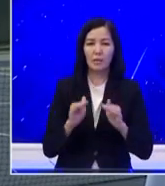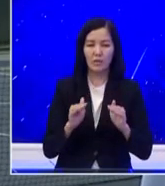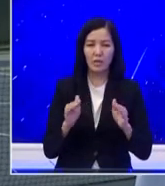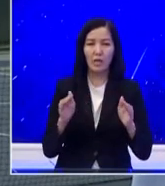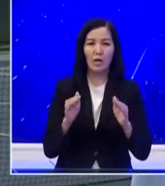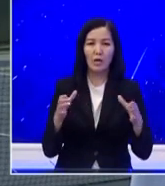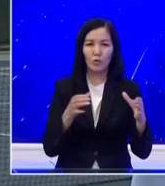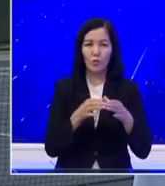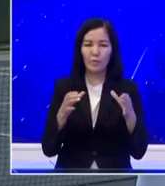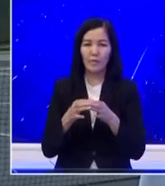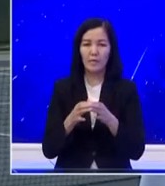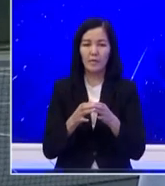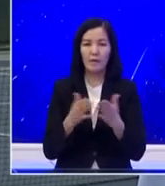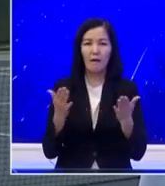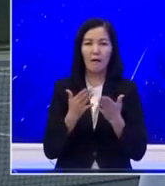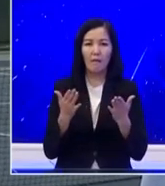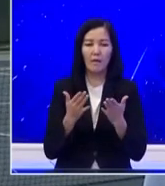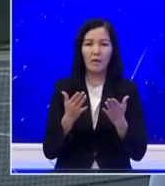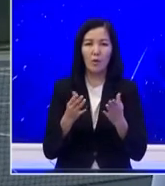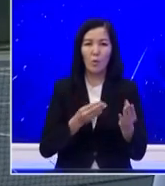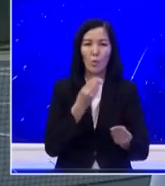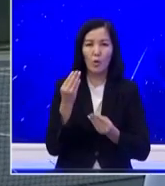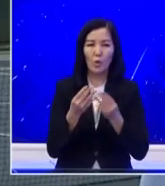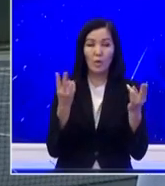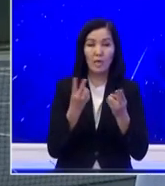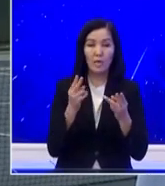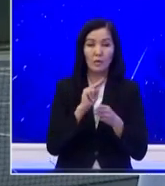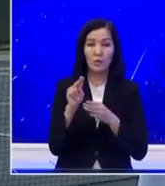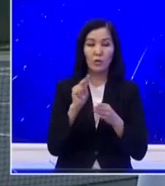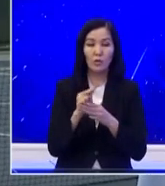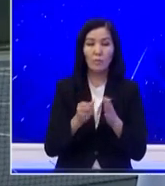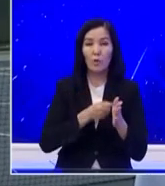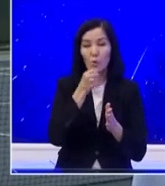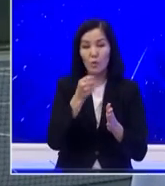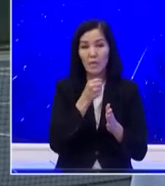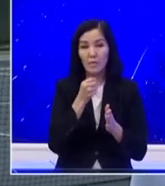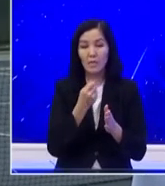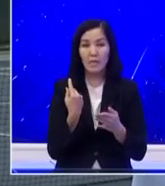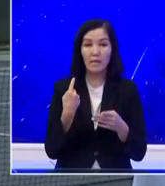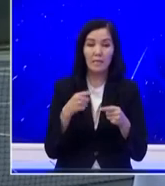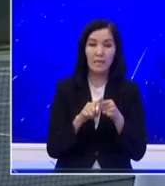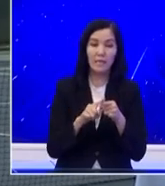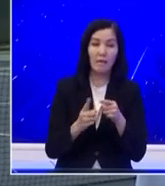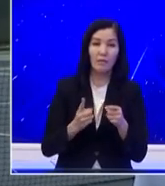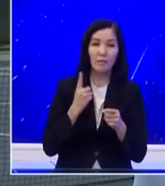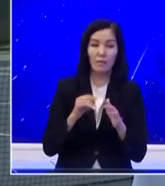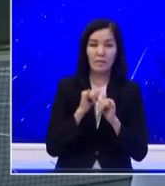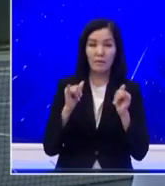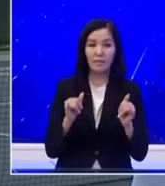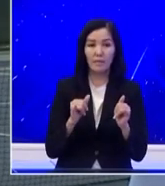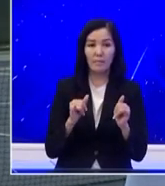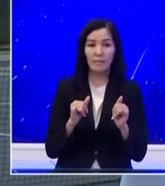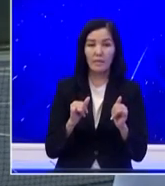соғу керектігін және оны дұрыс қабылдауды үйретеміз. Ал оларда ересек балаларға тактикалық жүйені меңгеруге күш саламыз. Бұл ойында қара күш қана